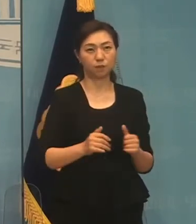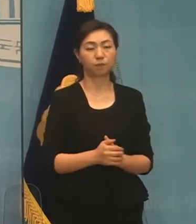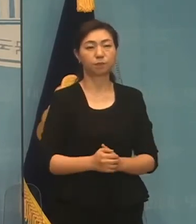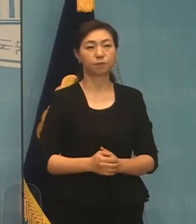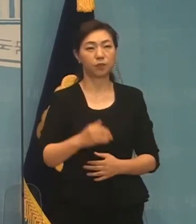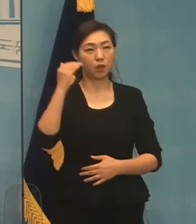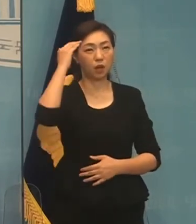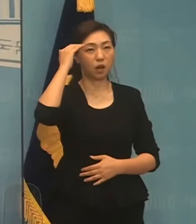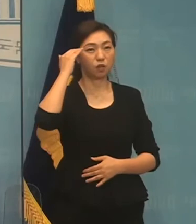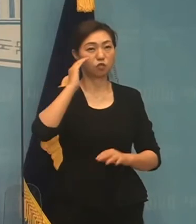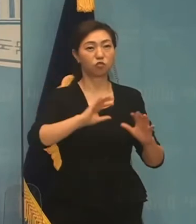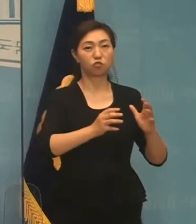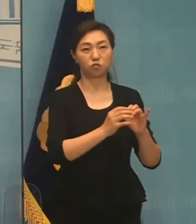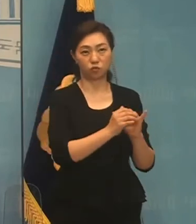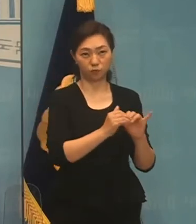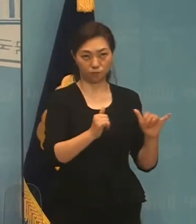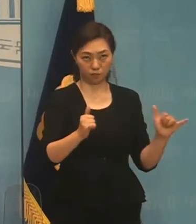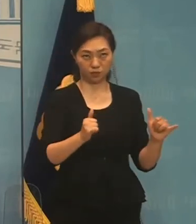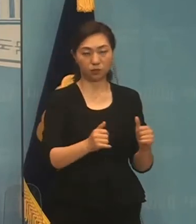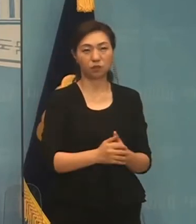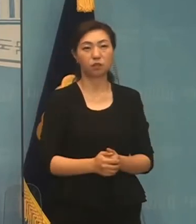대한민국 국민